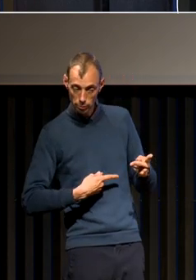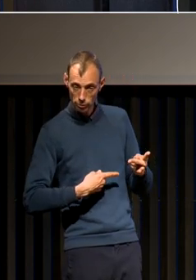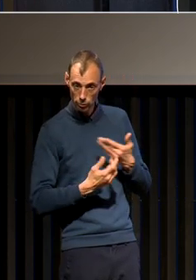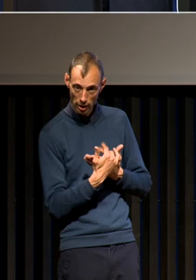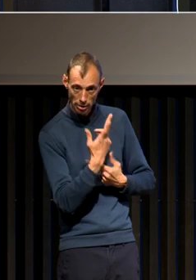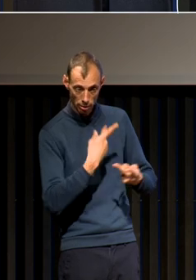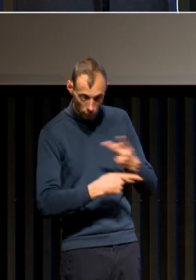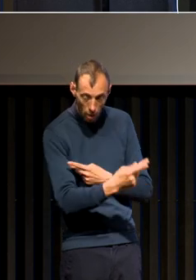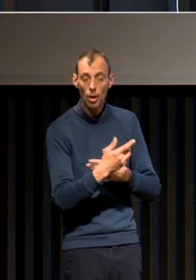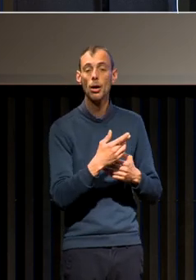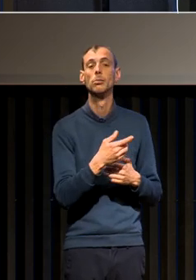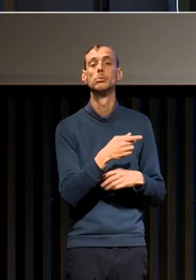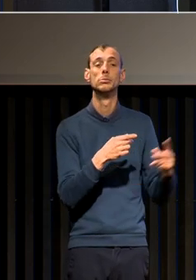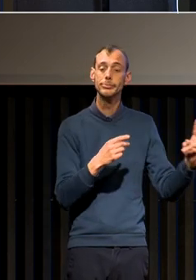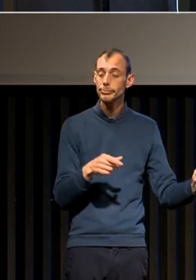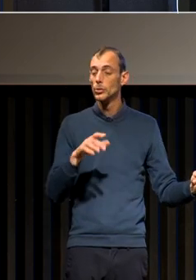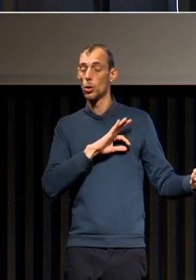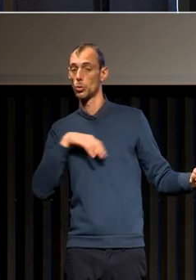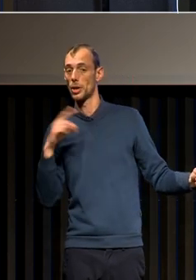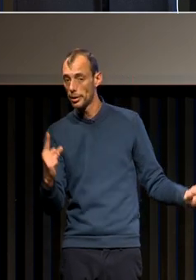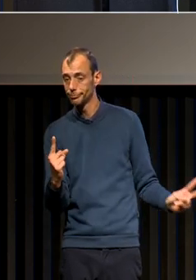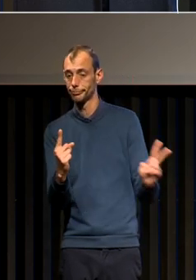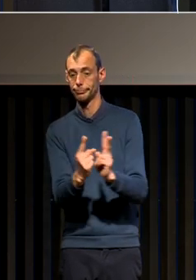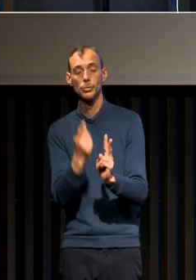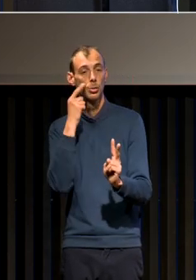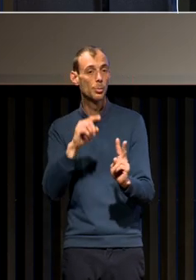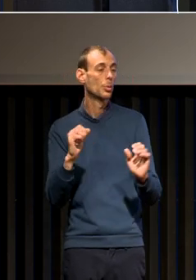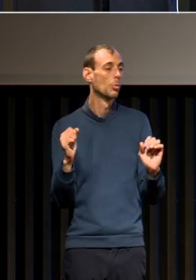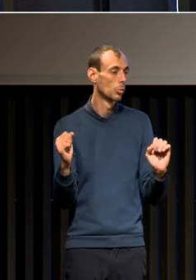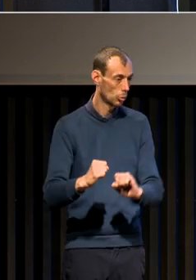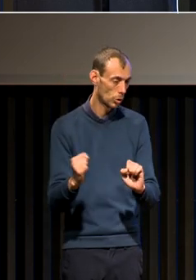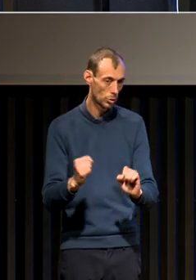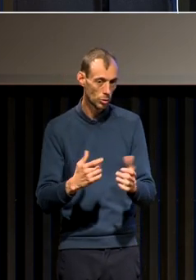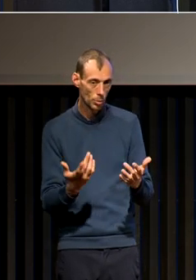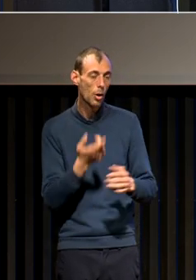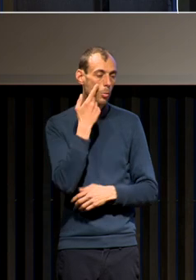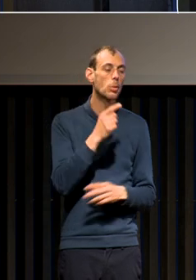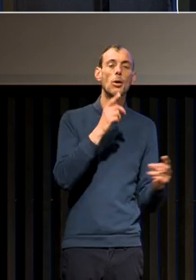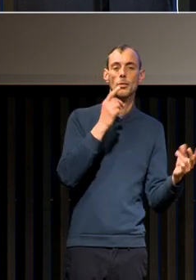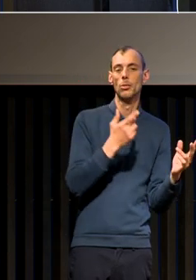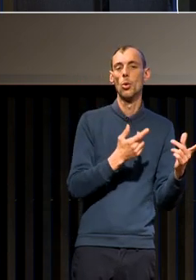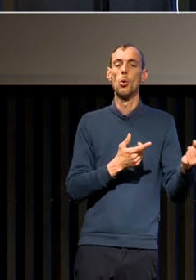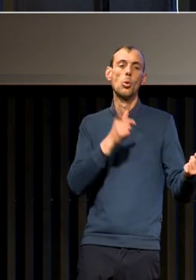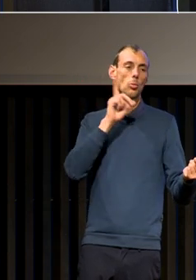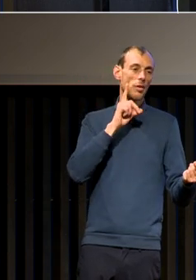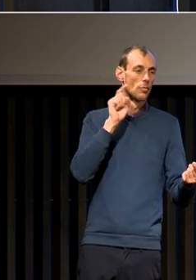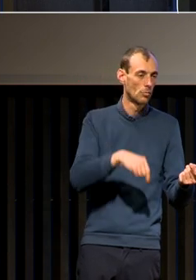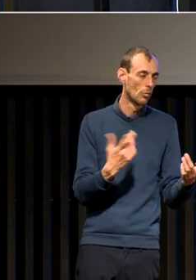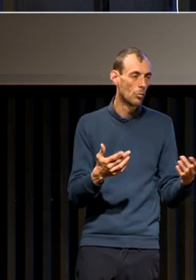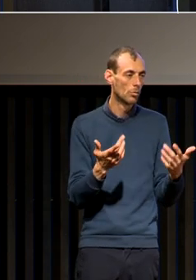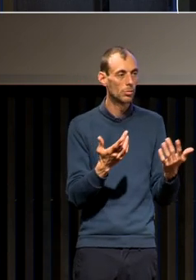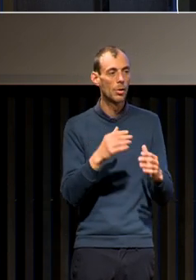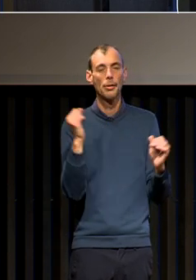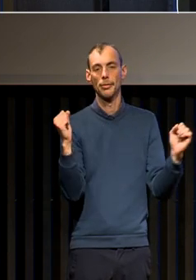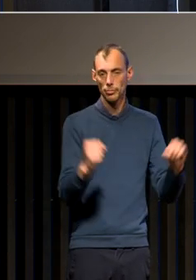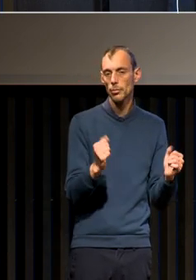le notaire pour le consentement tiers donneur et pour les couples de femmes, la déclaration conjointe anticipée. Et ensuite, c'est la consultation